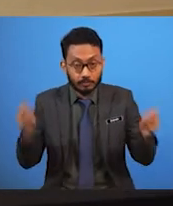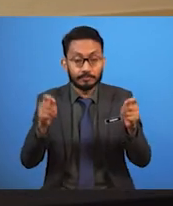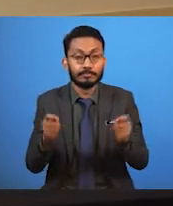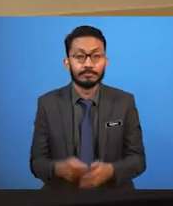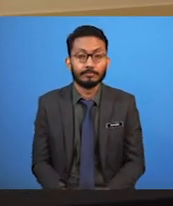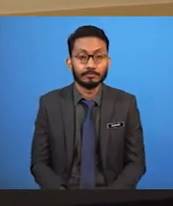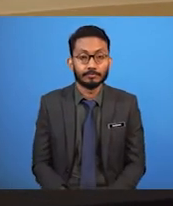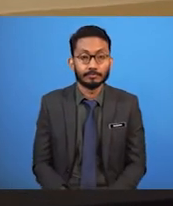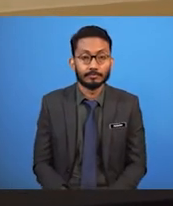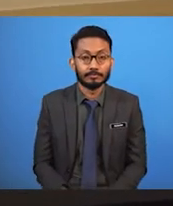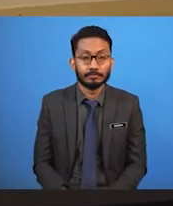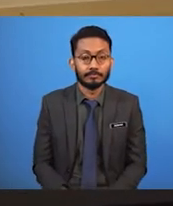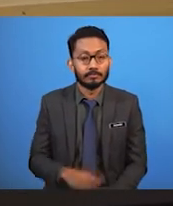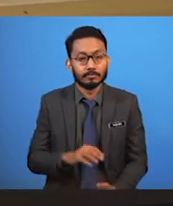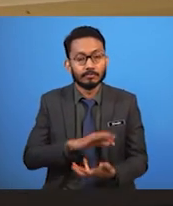gaul rata.